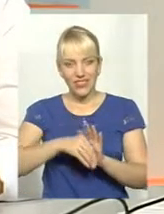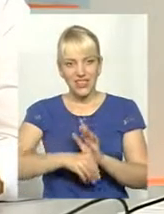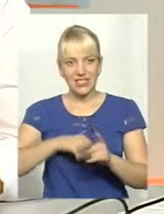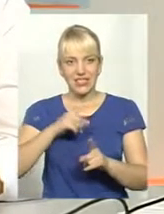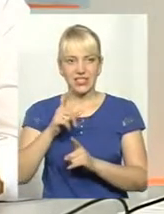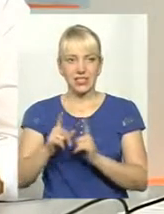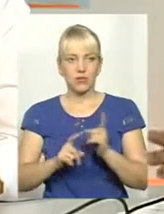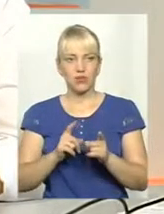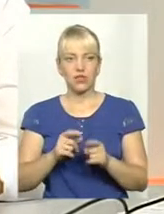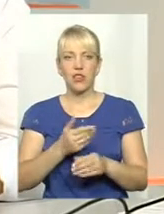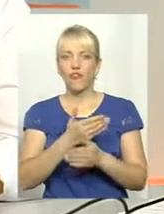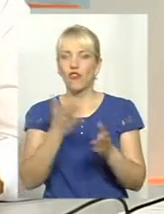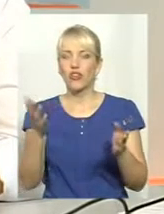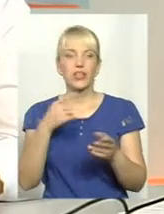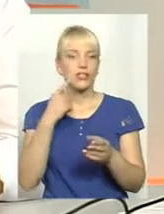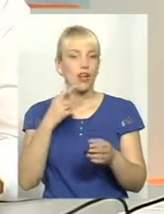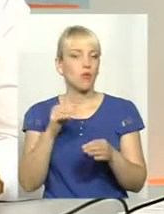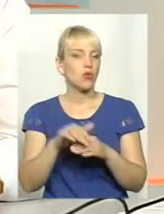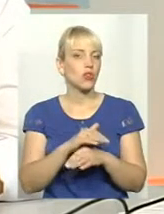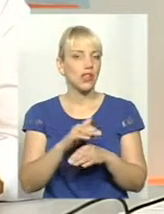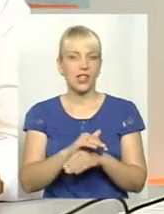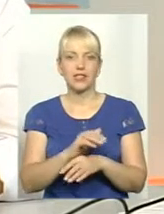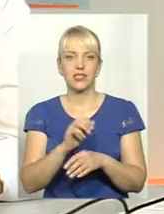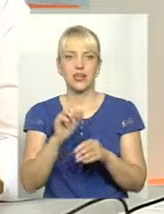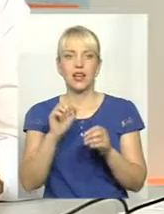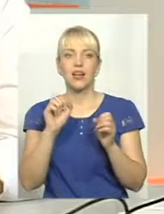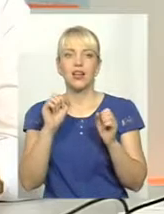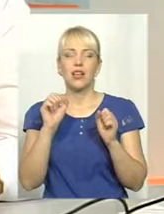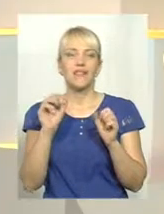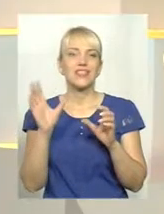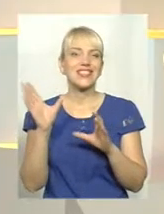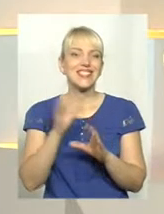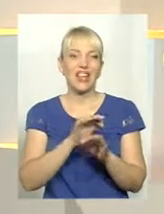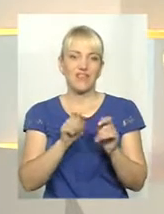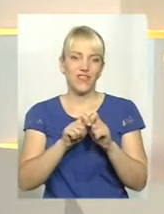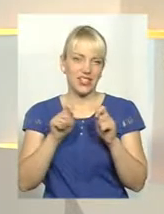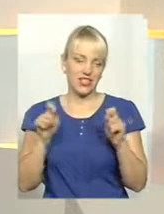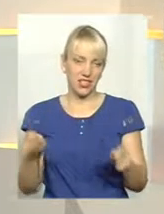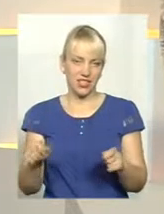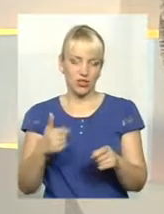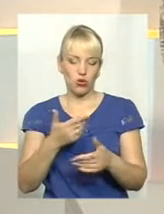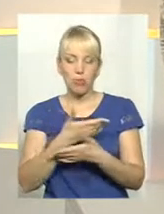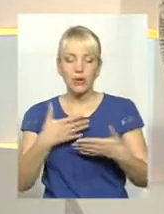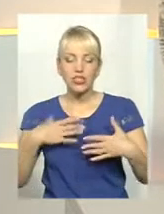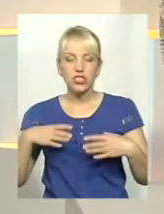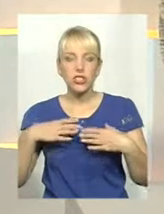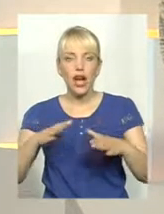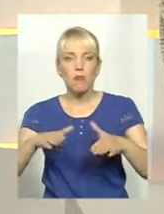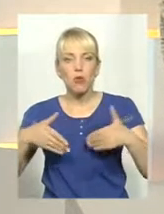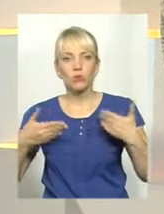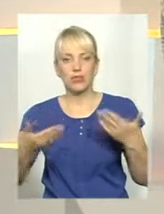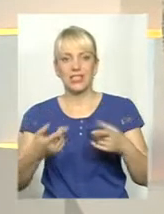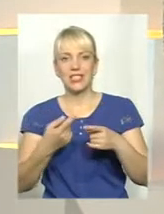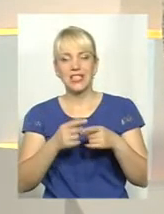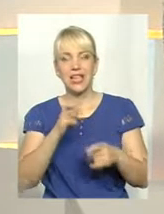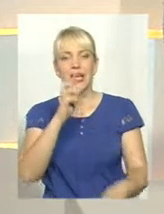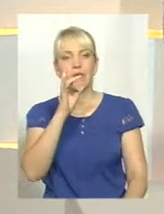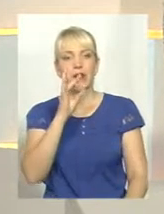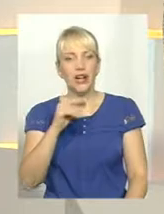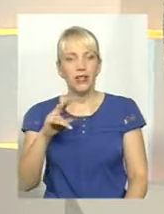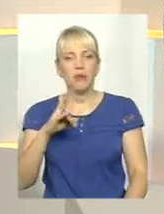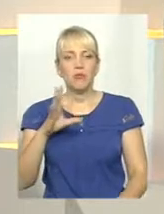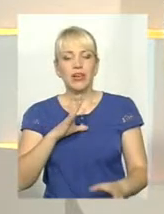логотип? І ще хочу додати те, що я розмовляла із тими, хто працював з розробниками, на рахунок того,